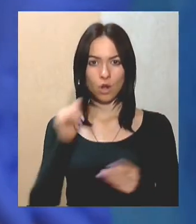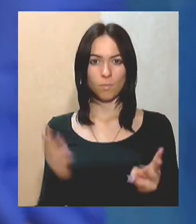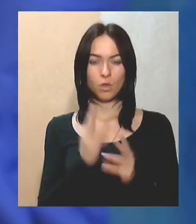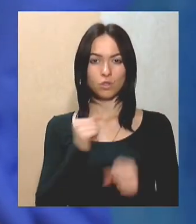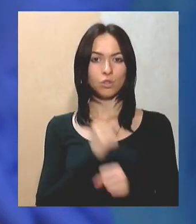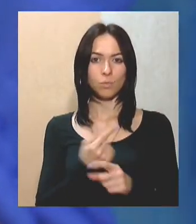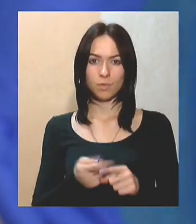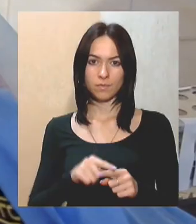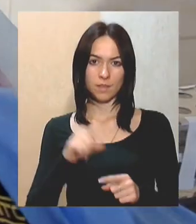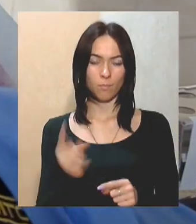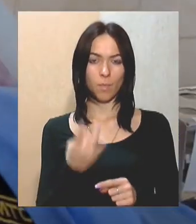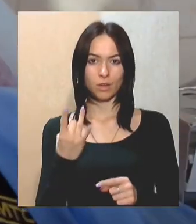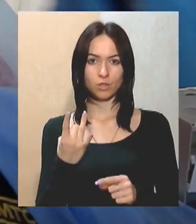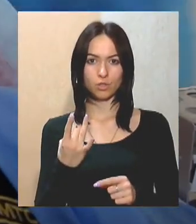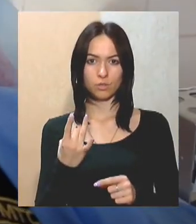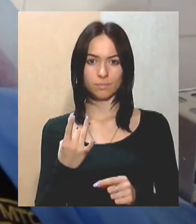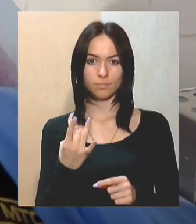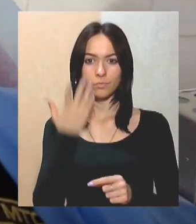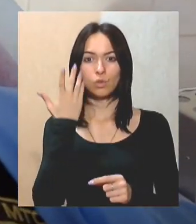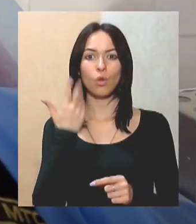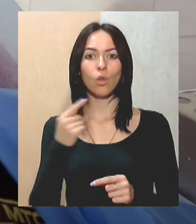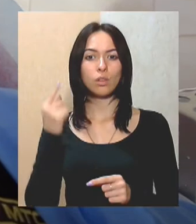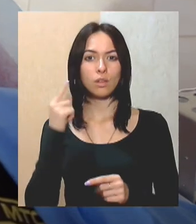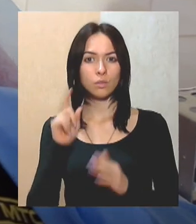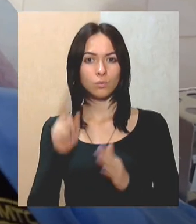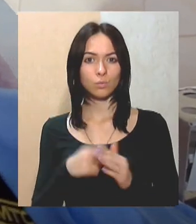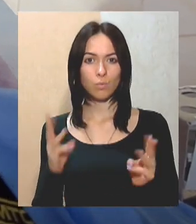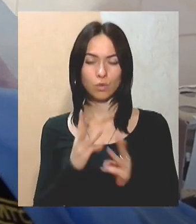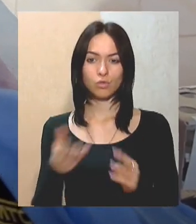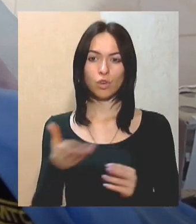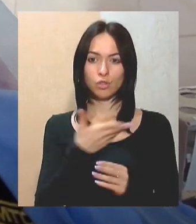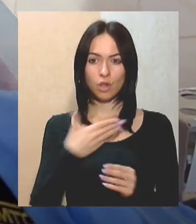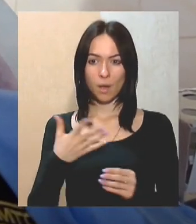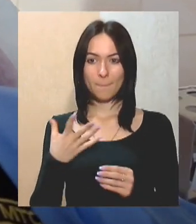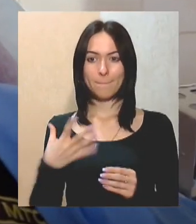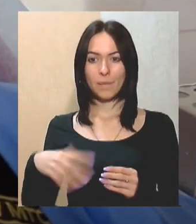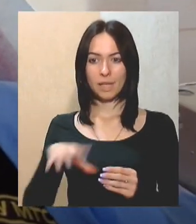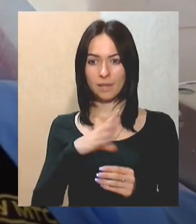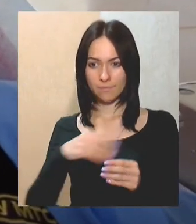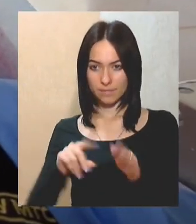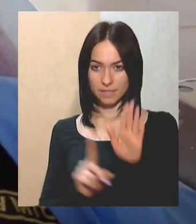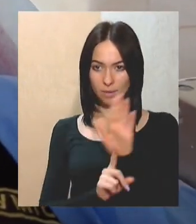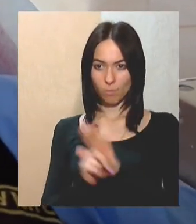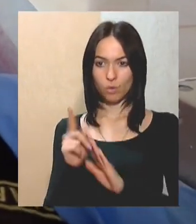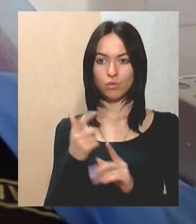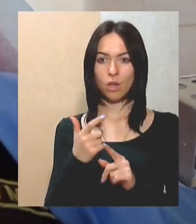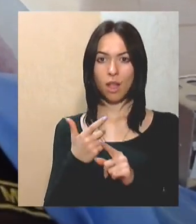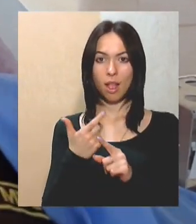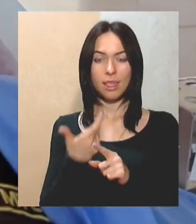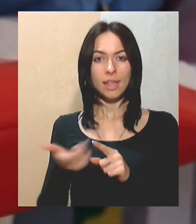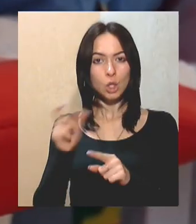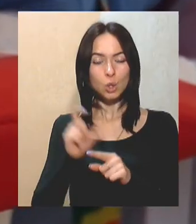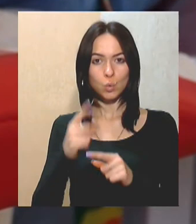вперше. Коли сталася пожежа, ми всі почали дуже вболівати. І от сьогодні, коли я дізнався, що можна здати кров,